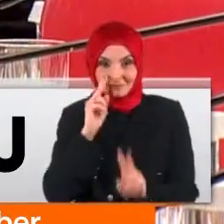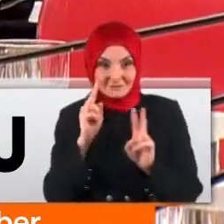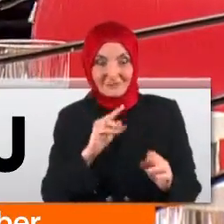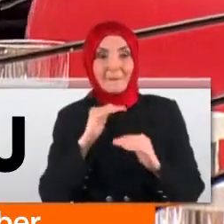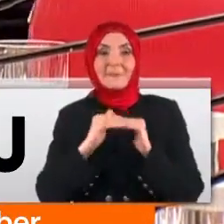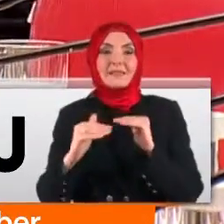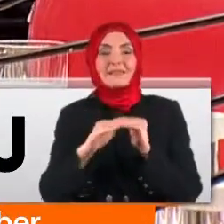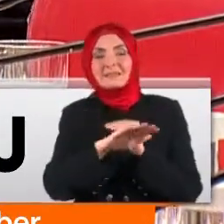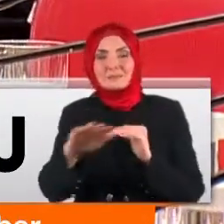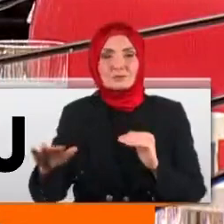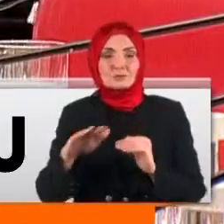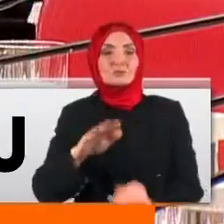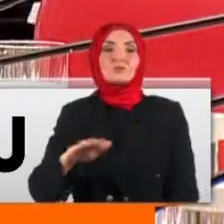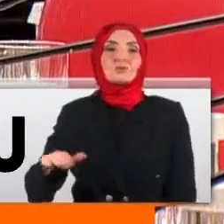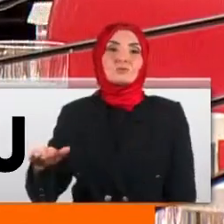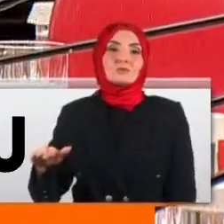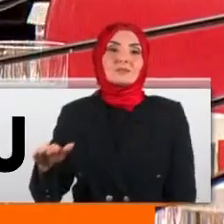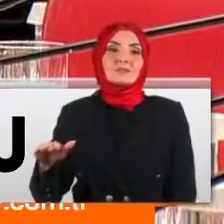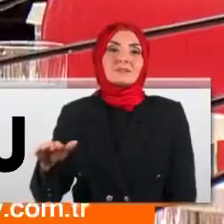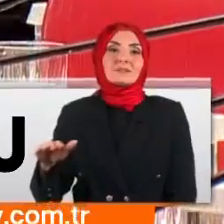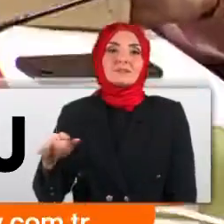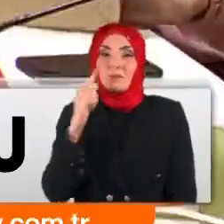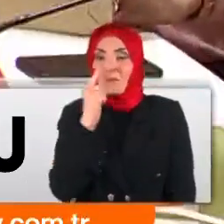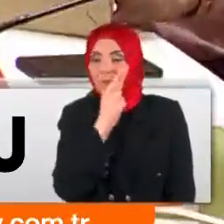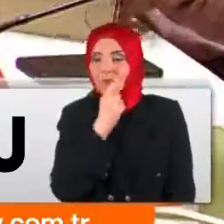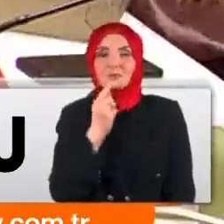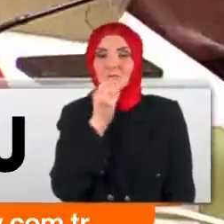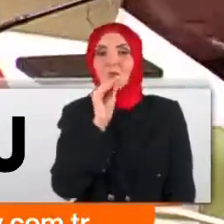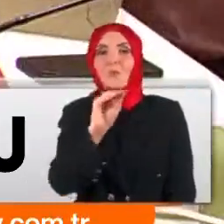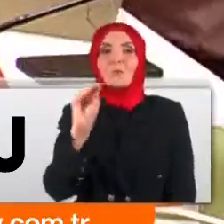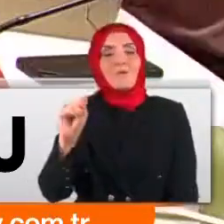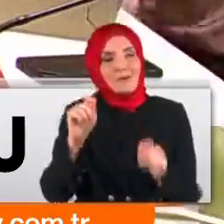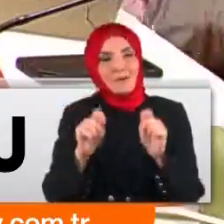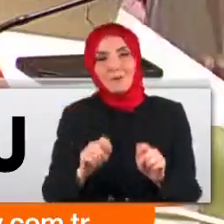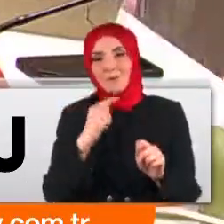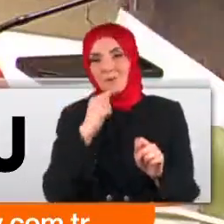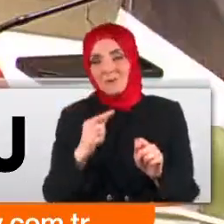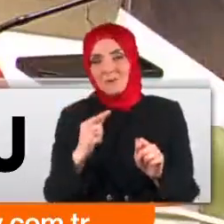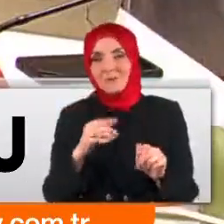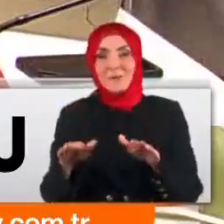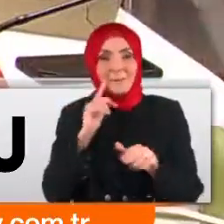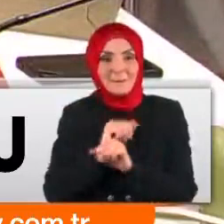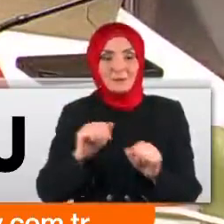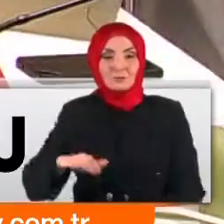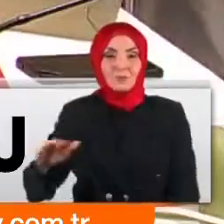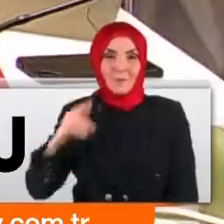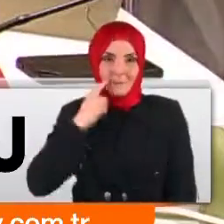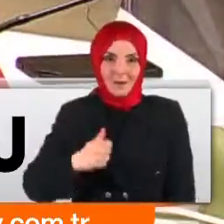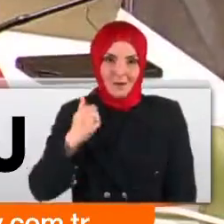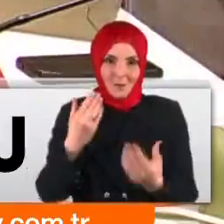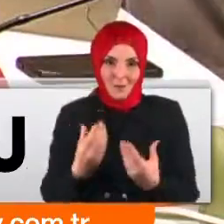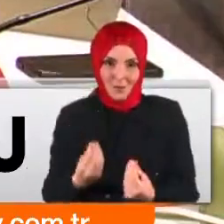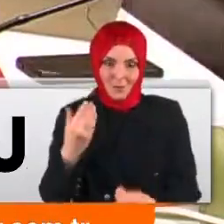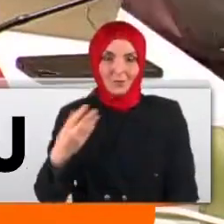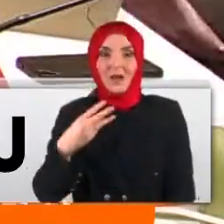tüm çocuklarını gözlerinden öpüyorum. Depremzede çocuklar bakan oldu, Cumhurbaşkanı Erdoğan'la